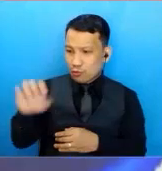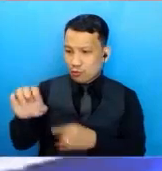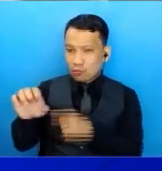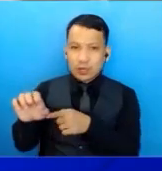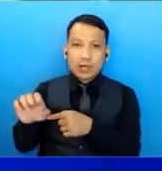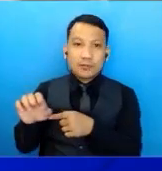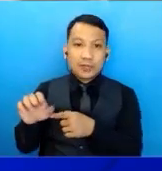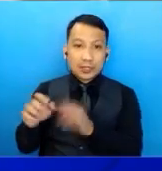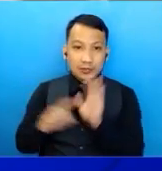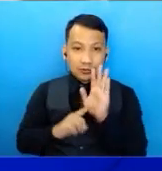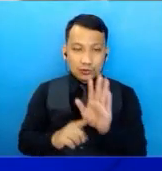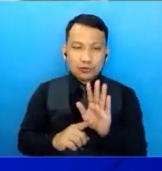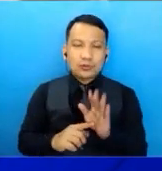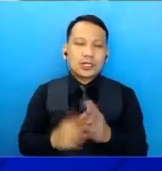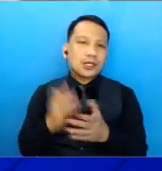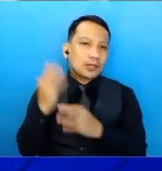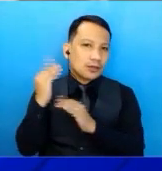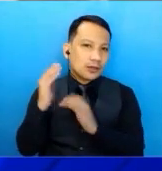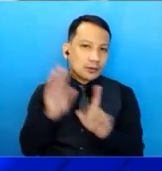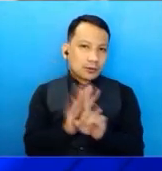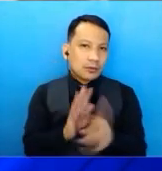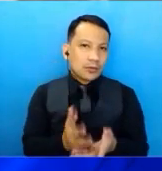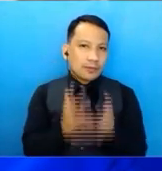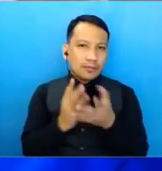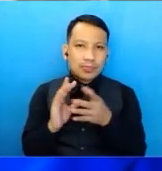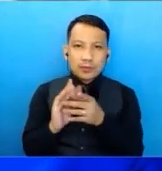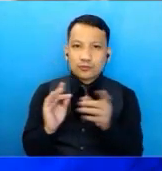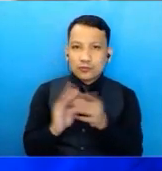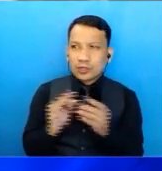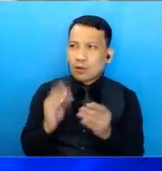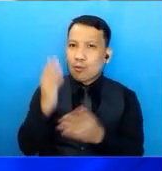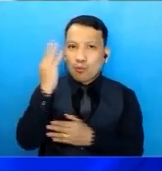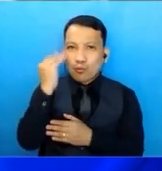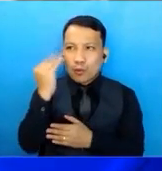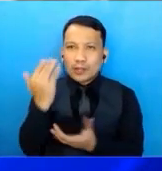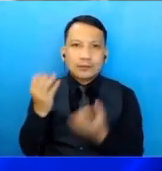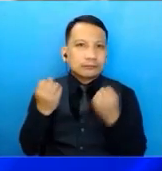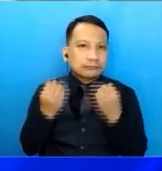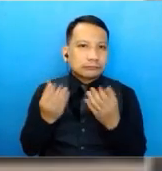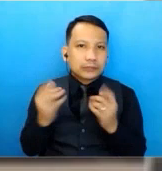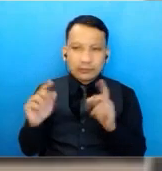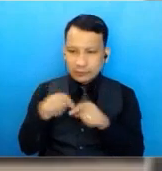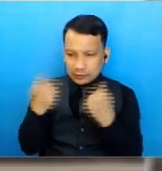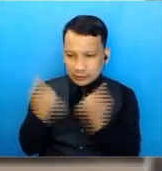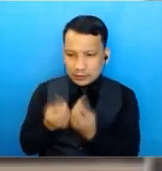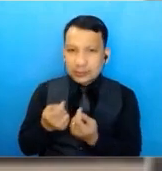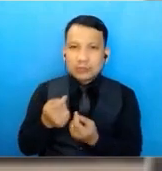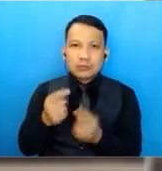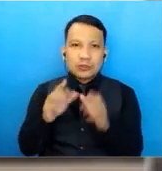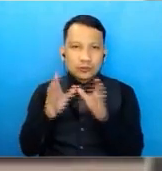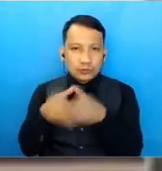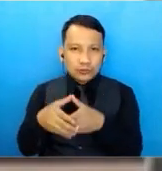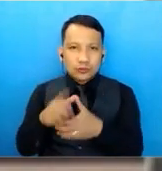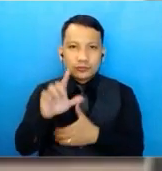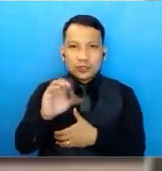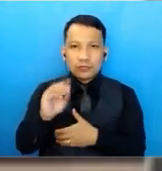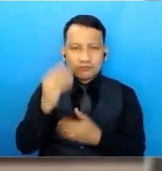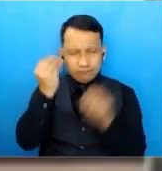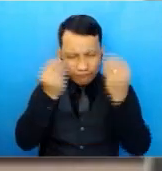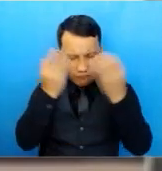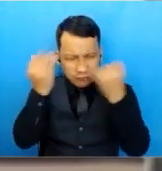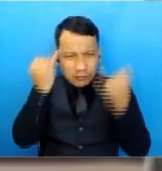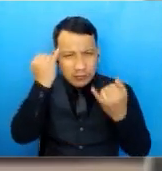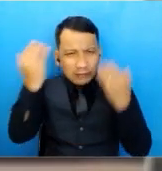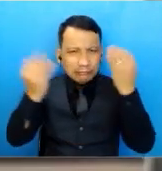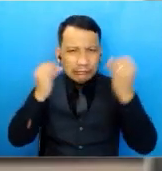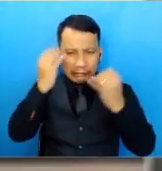LOL. Kwento pa ni Alex, grabe raw kasi ang effort ng Team LOL sa brainstorming para